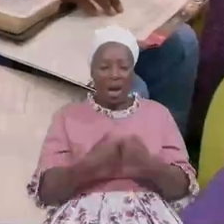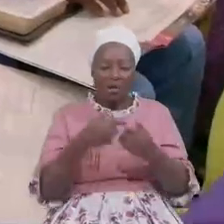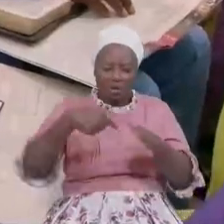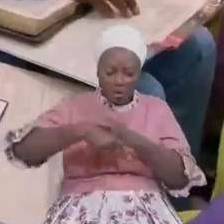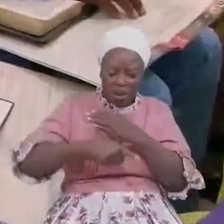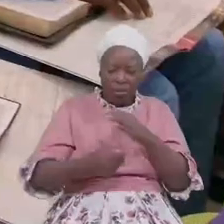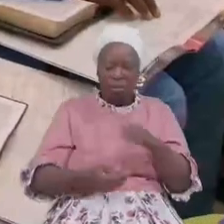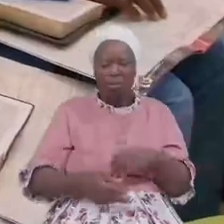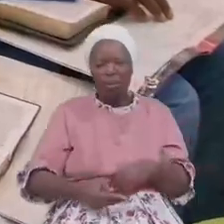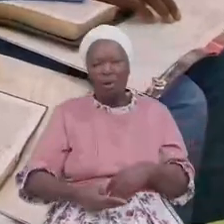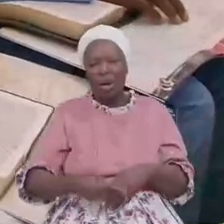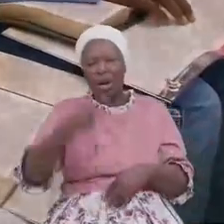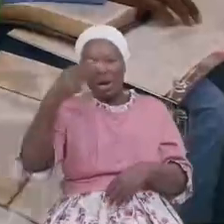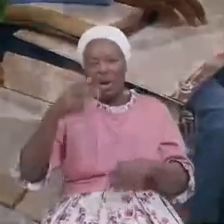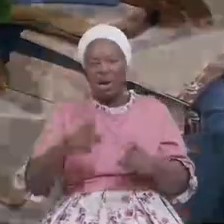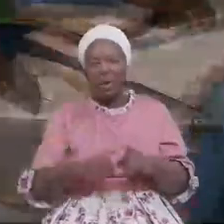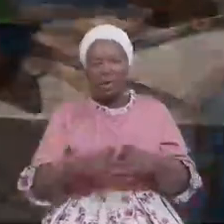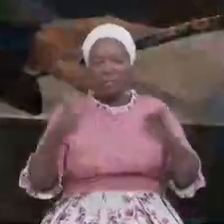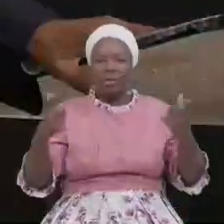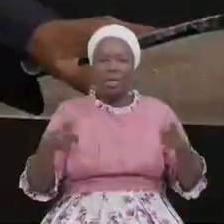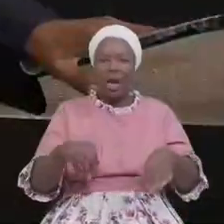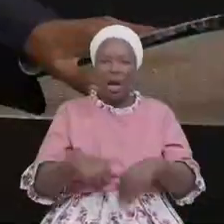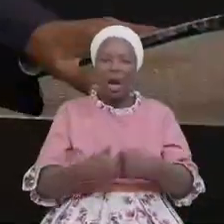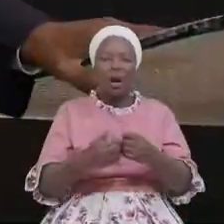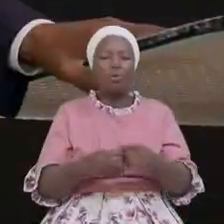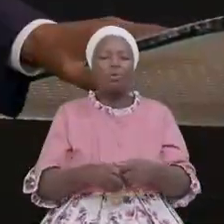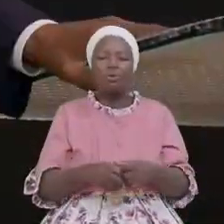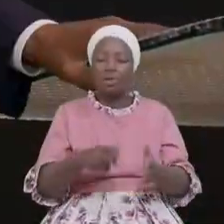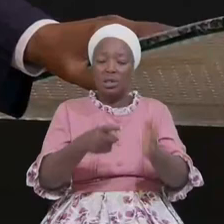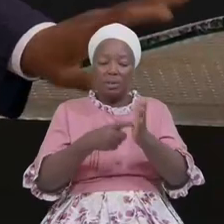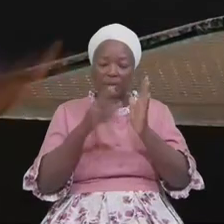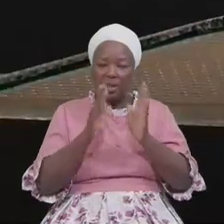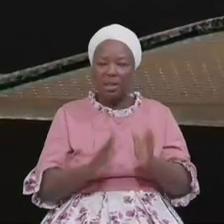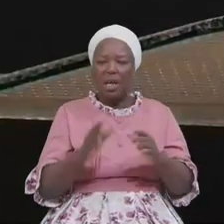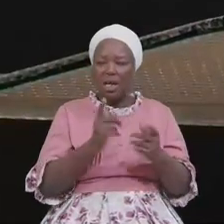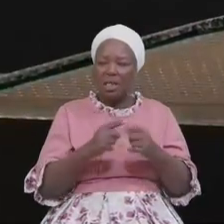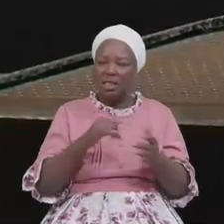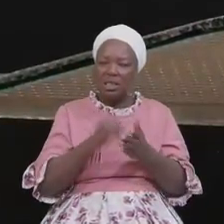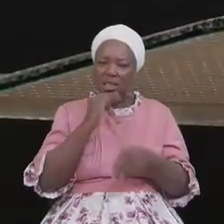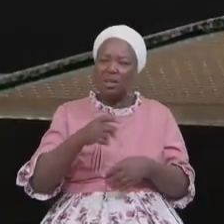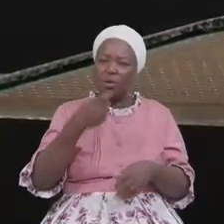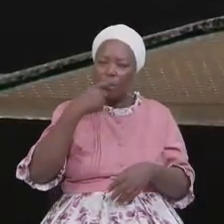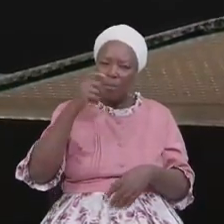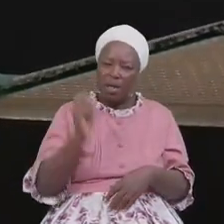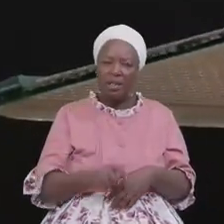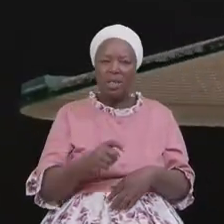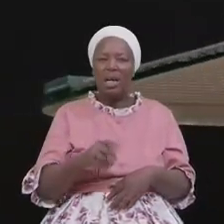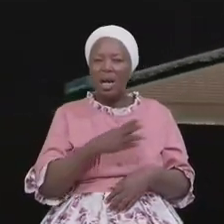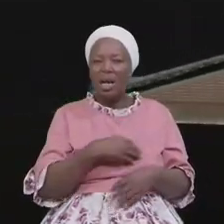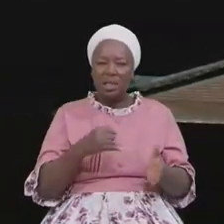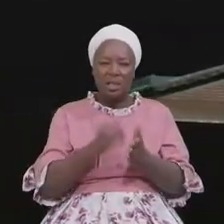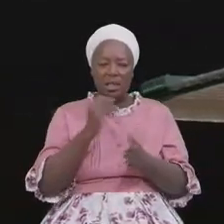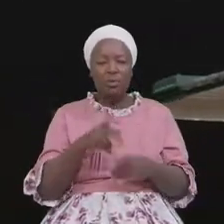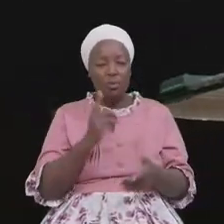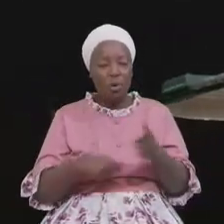grandeur ou l'exigence. C'est le commandement. C'est la fidélité